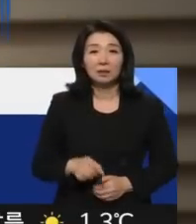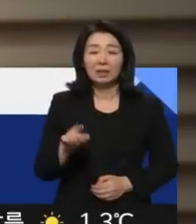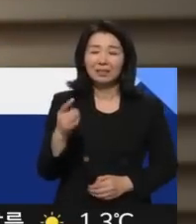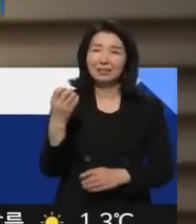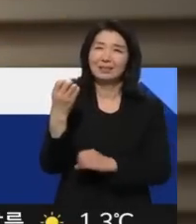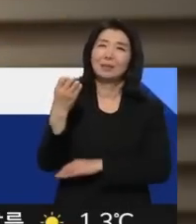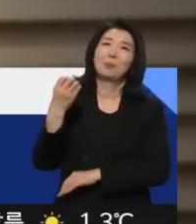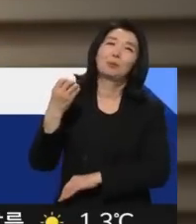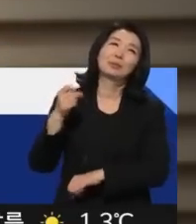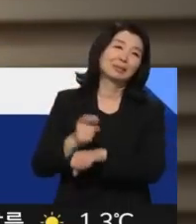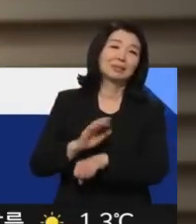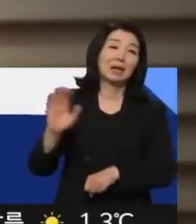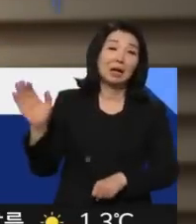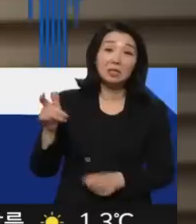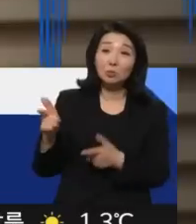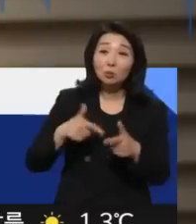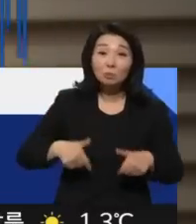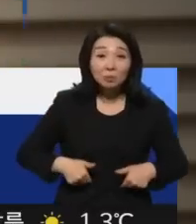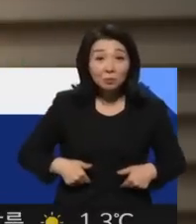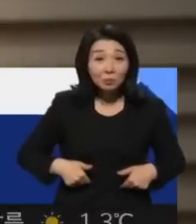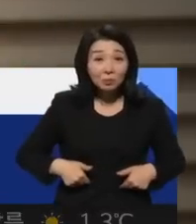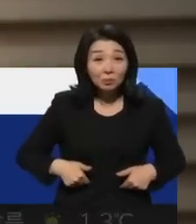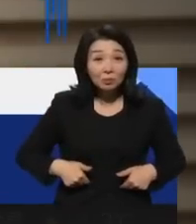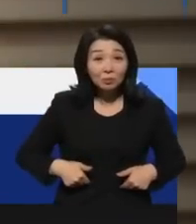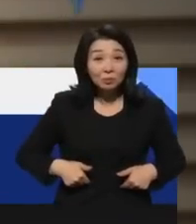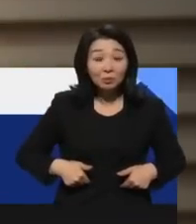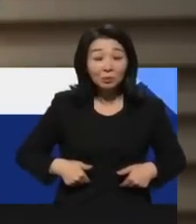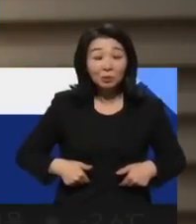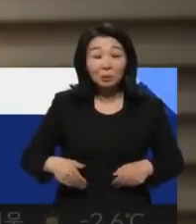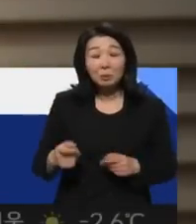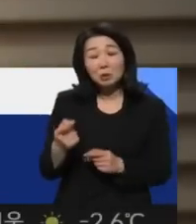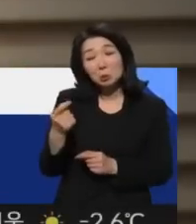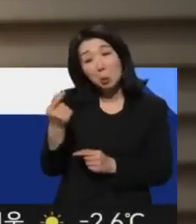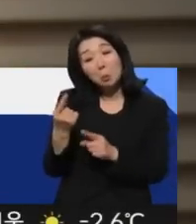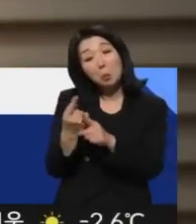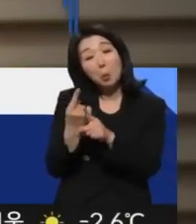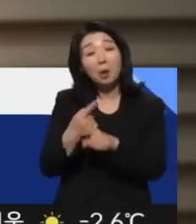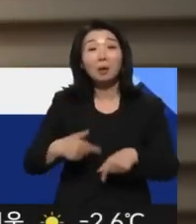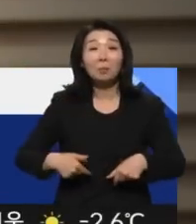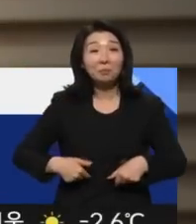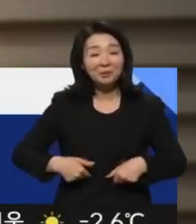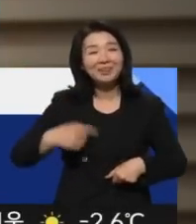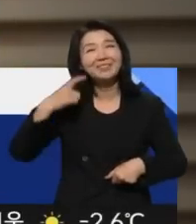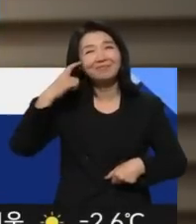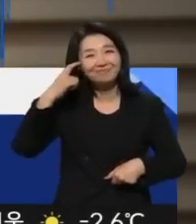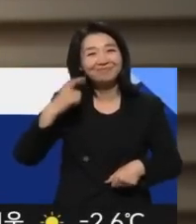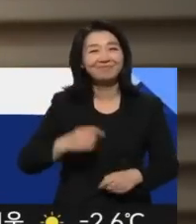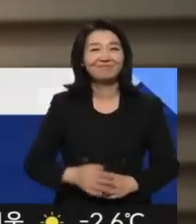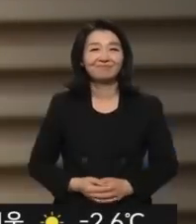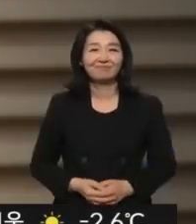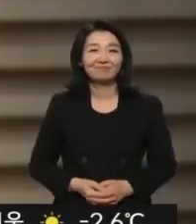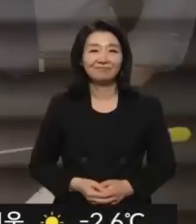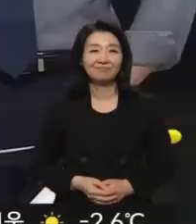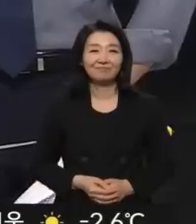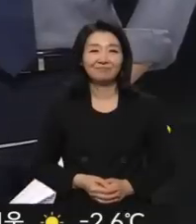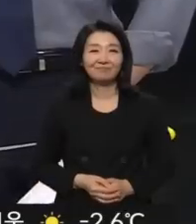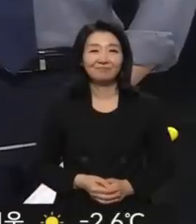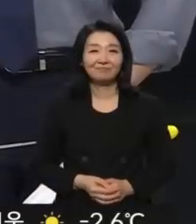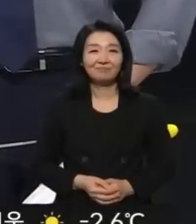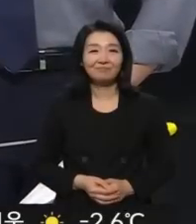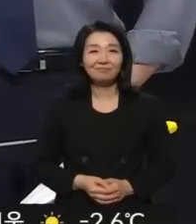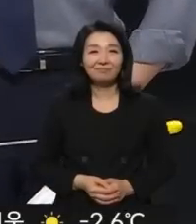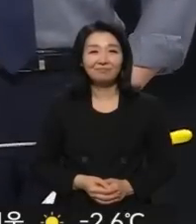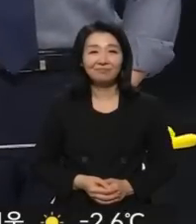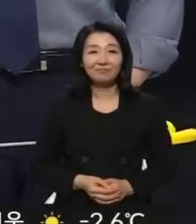본질은 아니다. 조정의 필요성은 있다고 보세요? 뭐 다소 좀 조정할 필요는 있지 않을까 네. 이런 생각도 듭니다. 네.